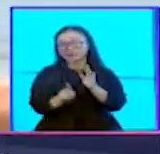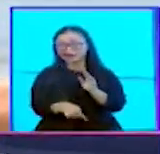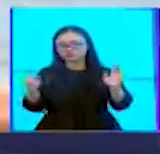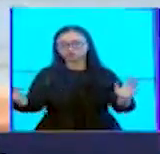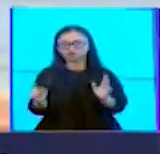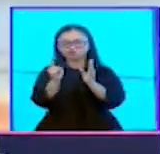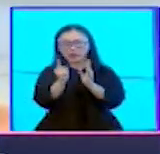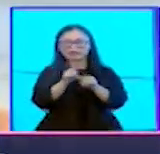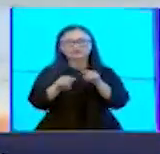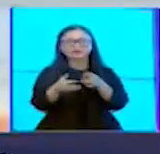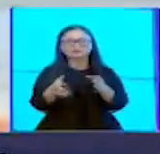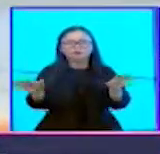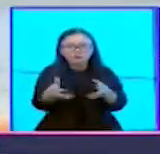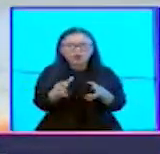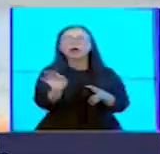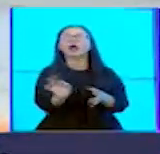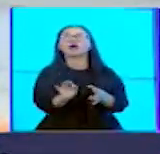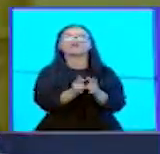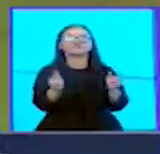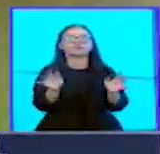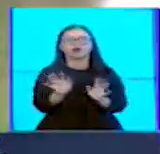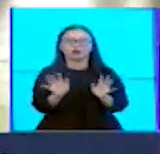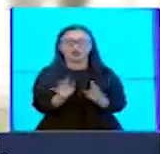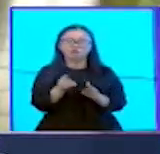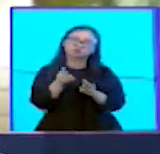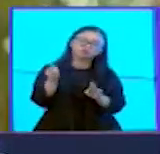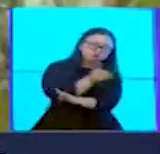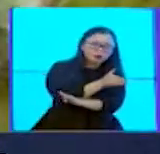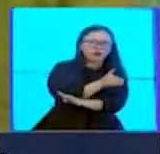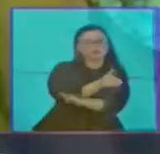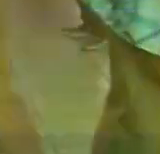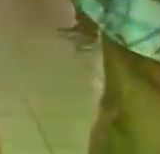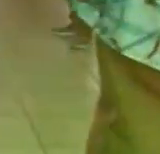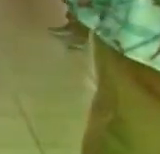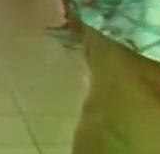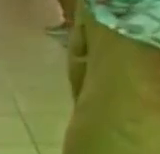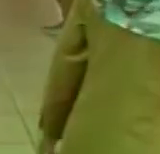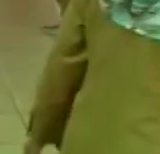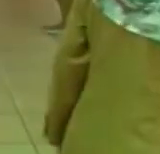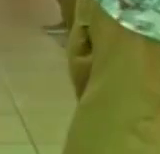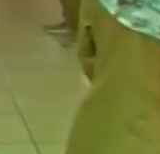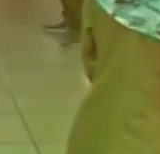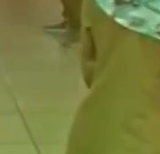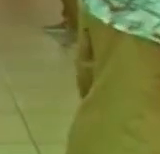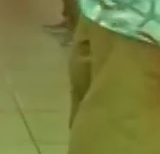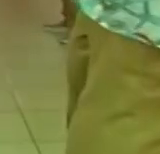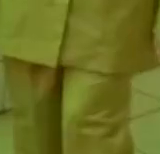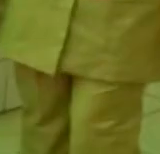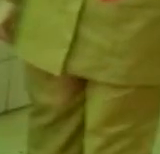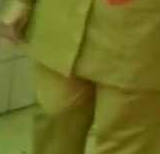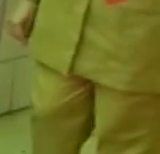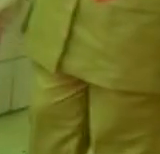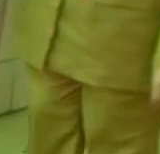persiapkan kerja jauh-jauh hari ya teteh Untuk persiapannya orang tua kita berita apa